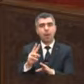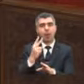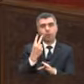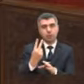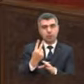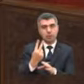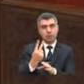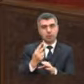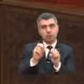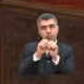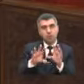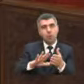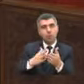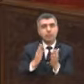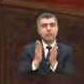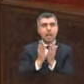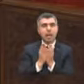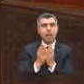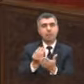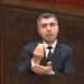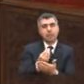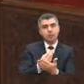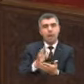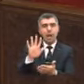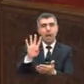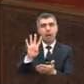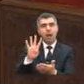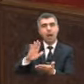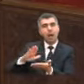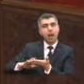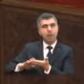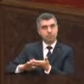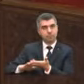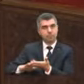2024 غادي نوصلوا التعميم التعليم الاولي ديال الفئه العمريه 4 سنوات. ديك الساعه غادي نوليو